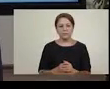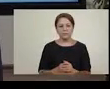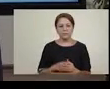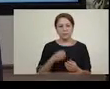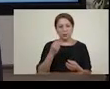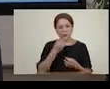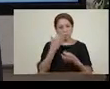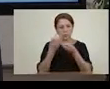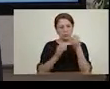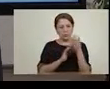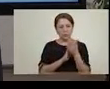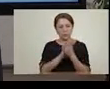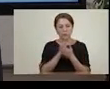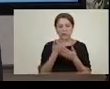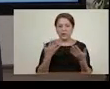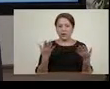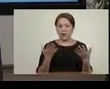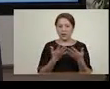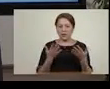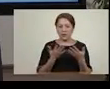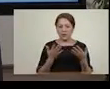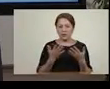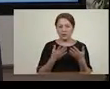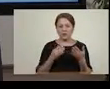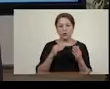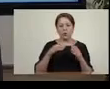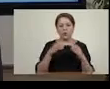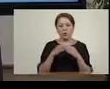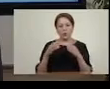Gulli o'simliklar qanday organlardan